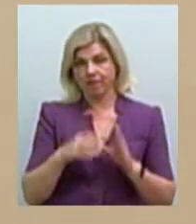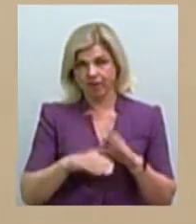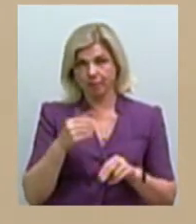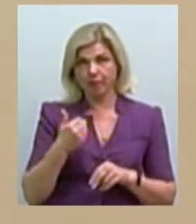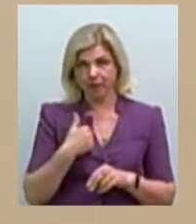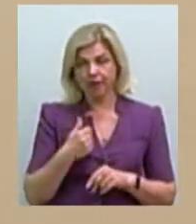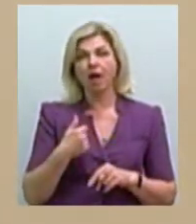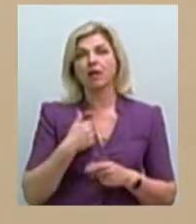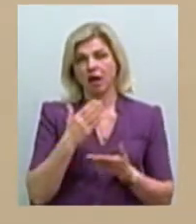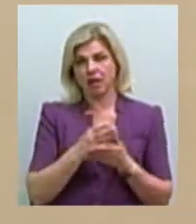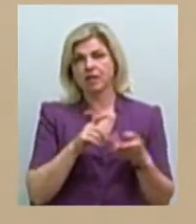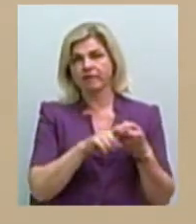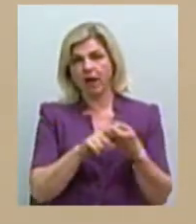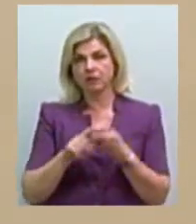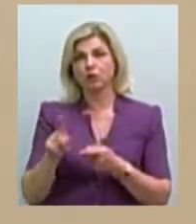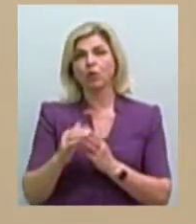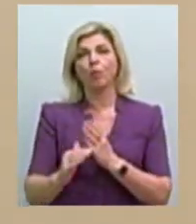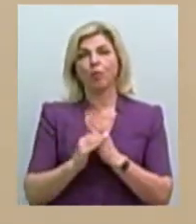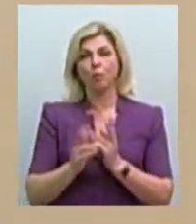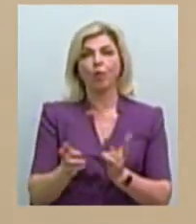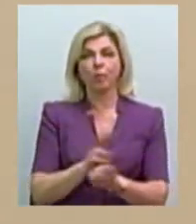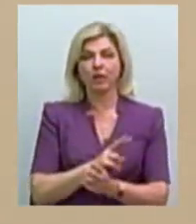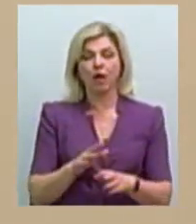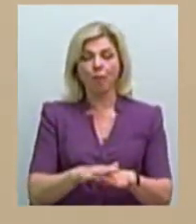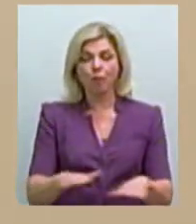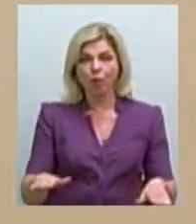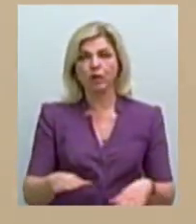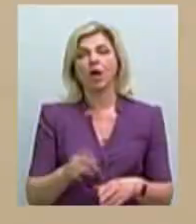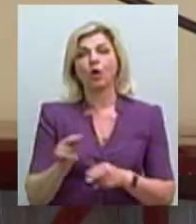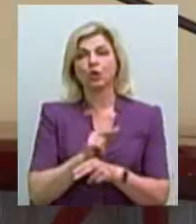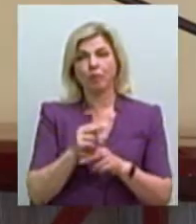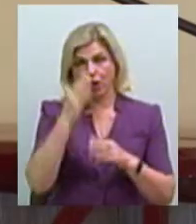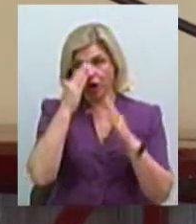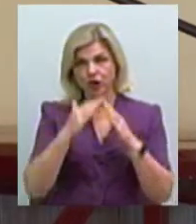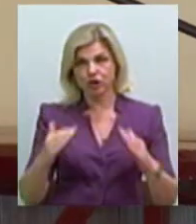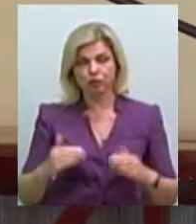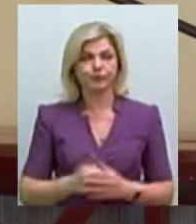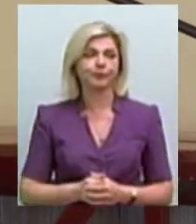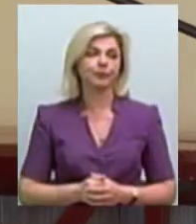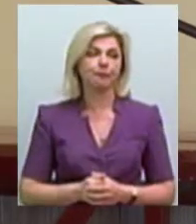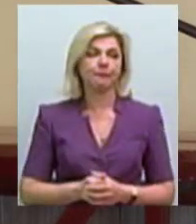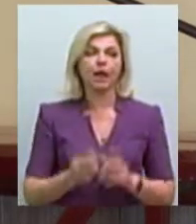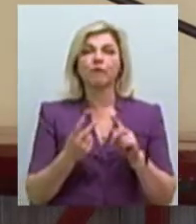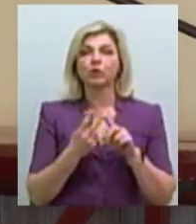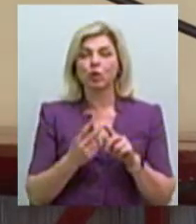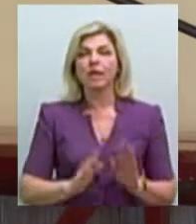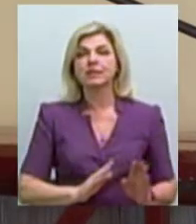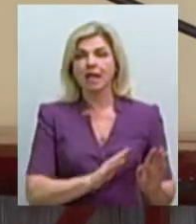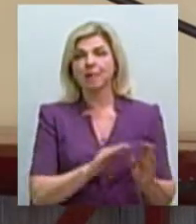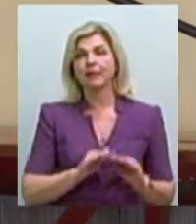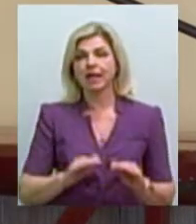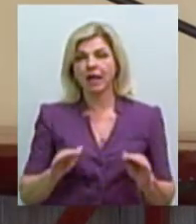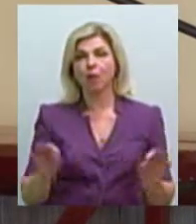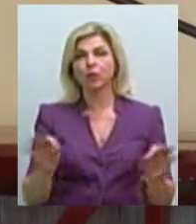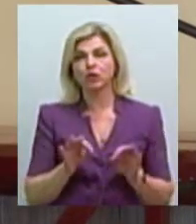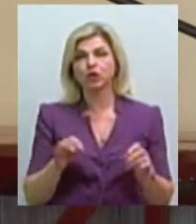зв'язки, які можуть допомогти нам поміняти підлогу, отремонтувати кришу. Другою була кандидатура заступниці директора дитячої музичної